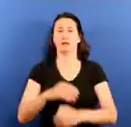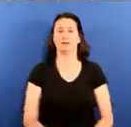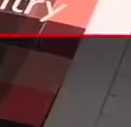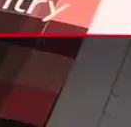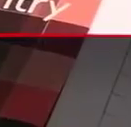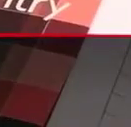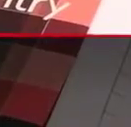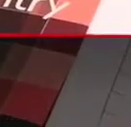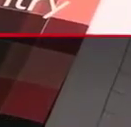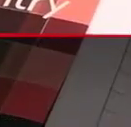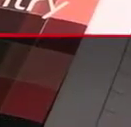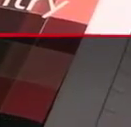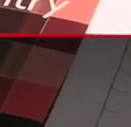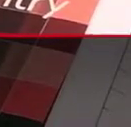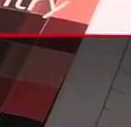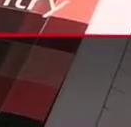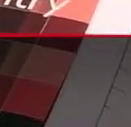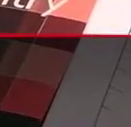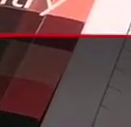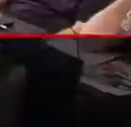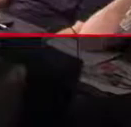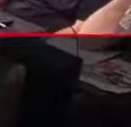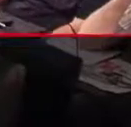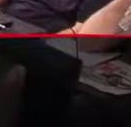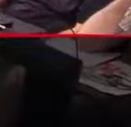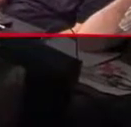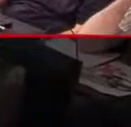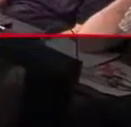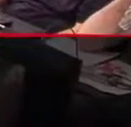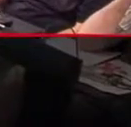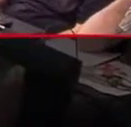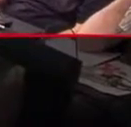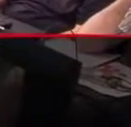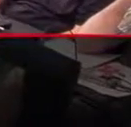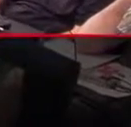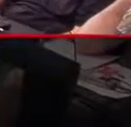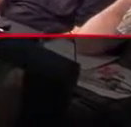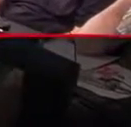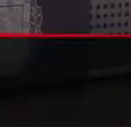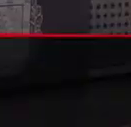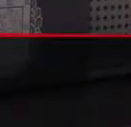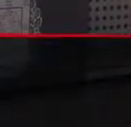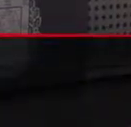duelako. Horregatik, López lehendakariari eskatu dio ekonomia itunaren batzorde mistoaren deialdea